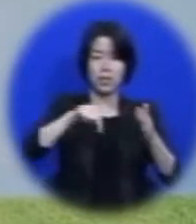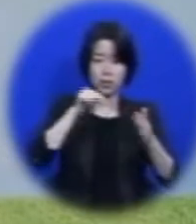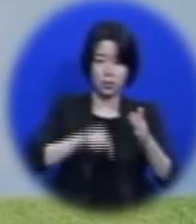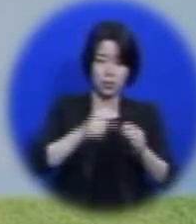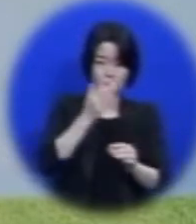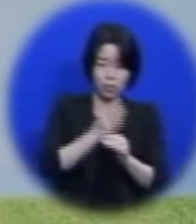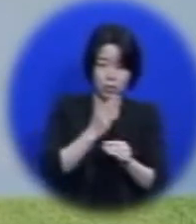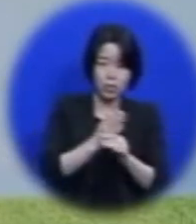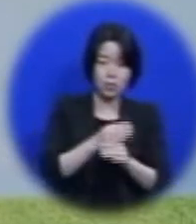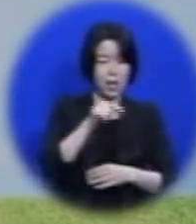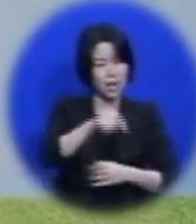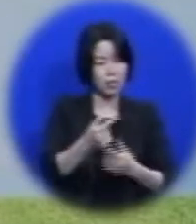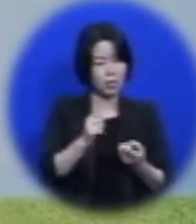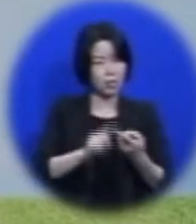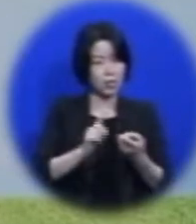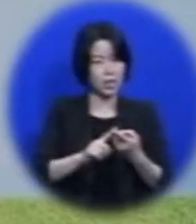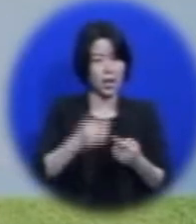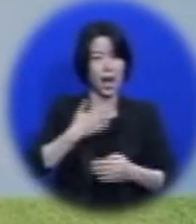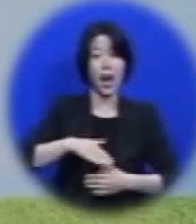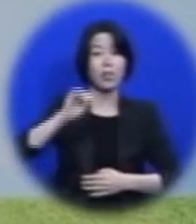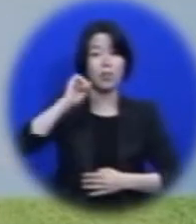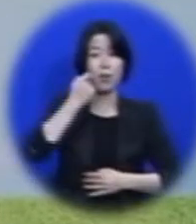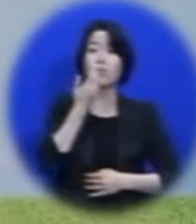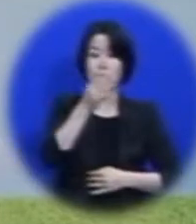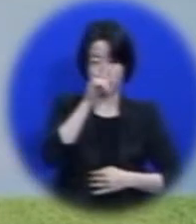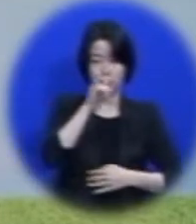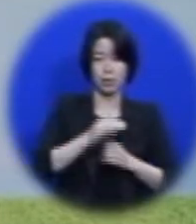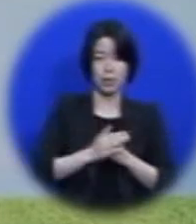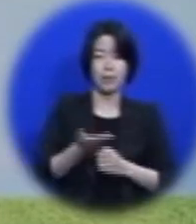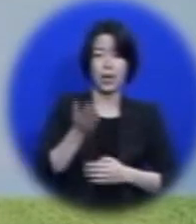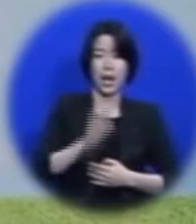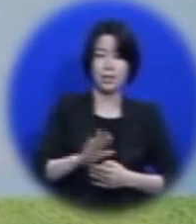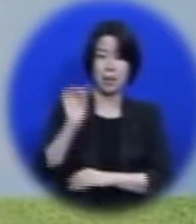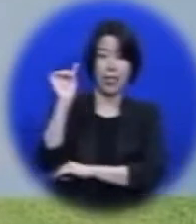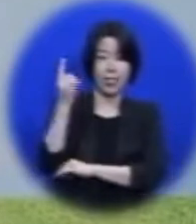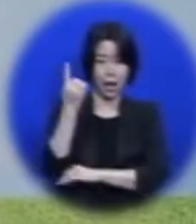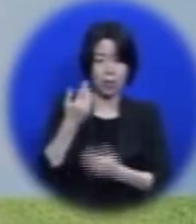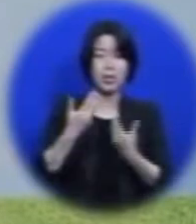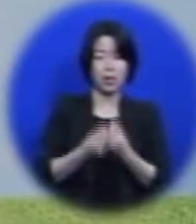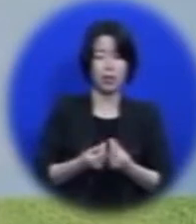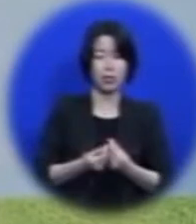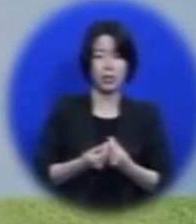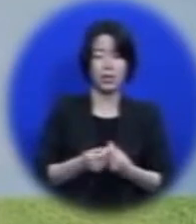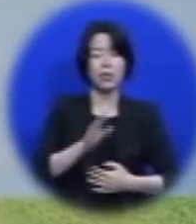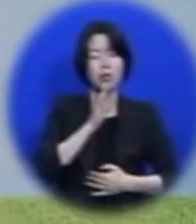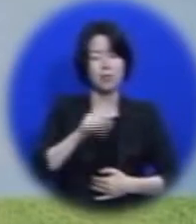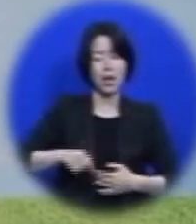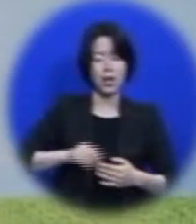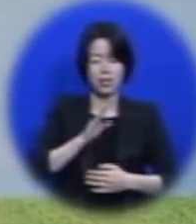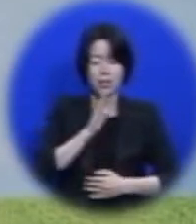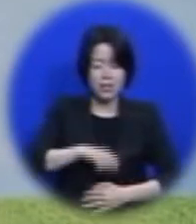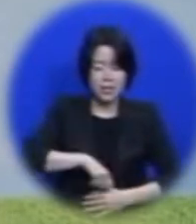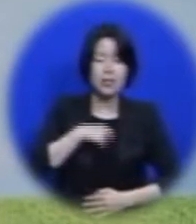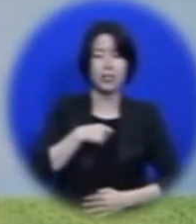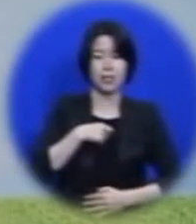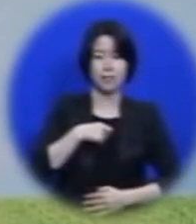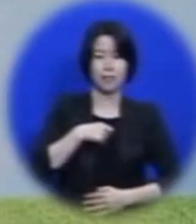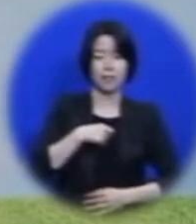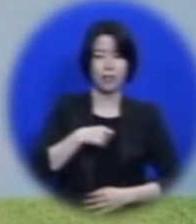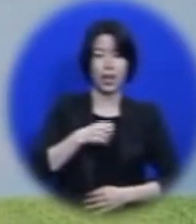정말 그런지 알기 어려울 수도 있잖아요. 그런데 다윗의 경우에는 정말 진심이었습니다.